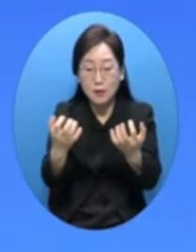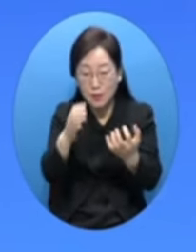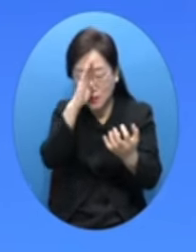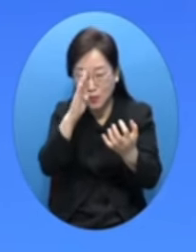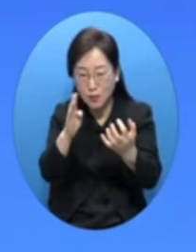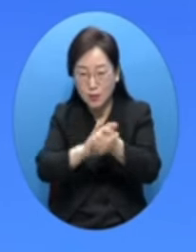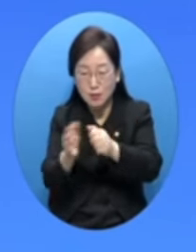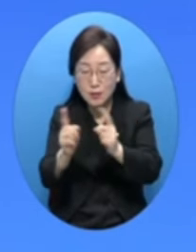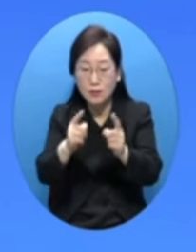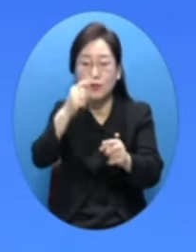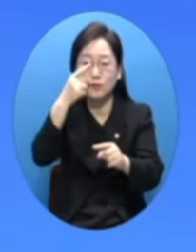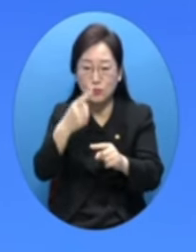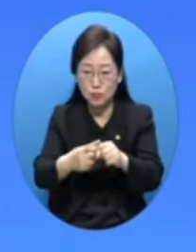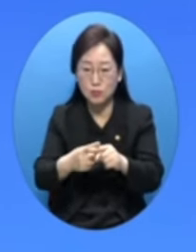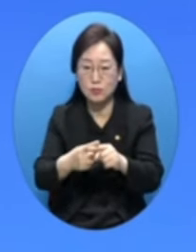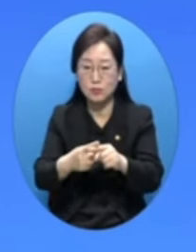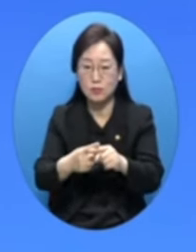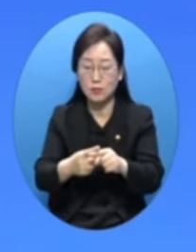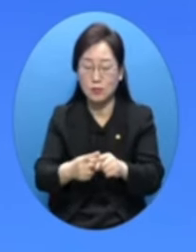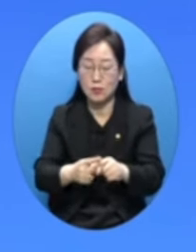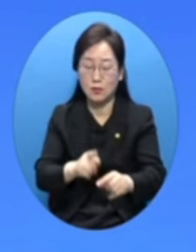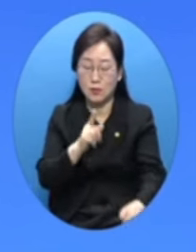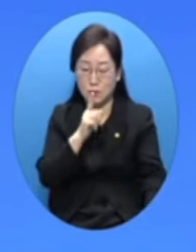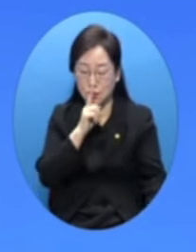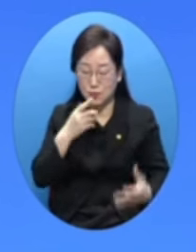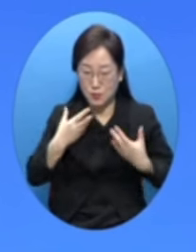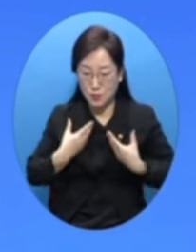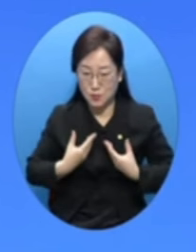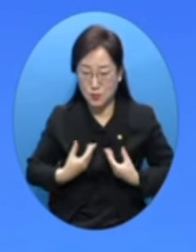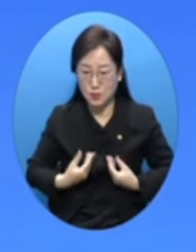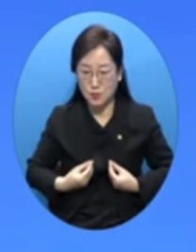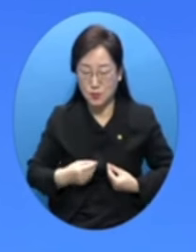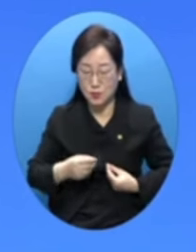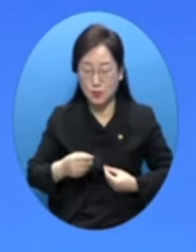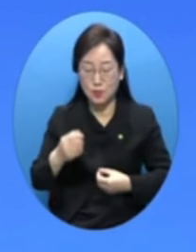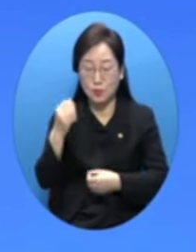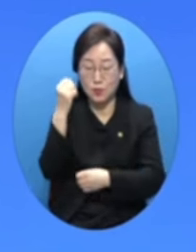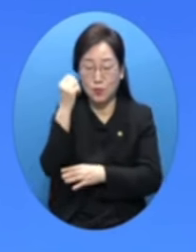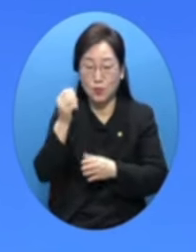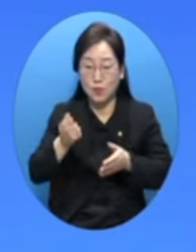환자 한 병을 돌보다가 조용히 고국으로 돌아가서